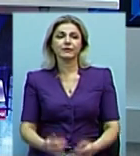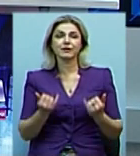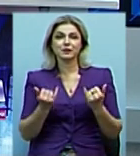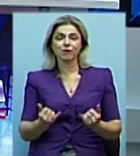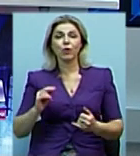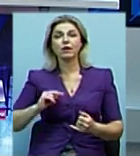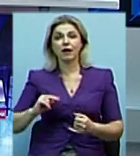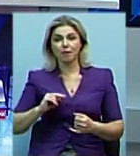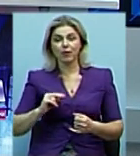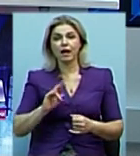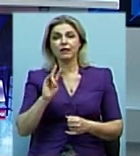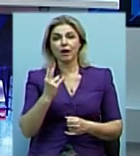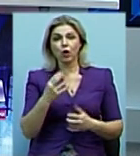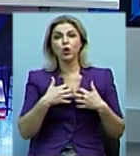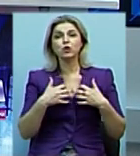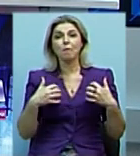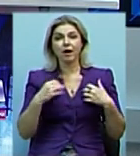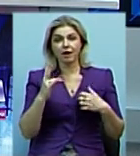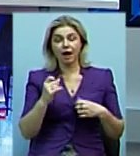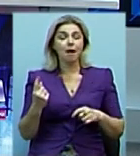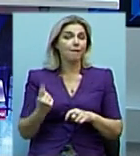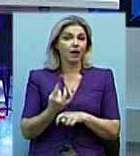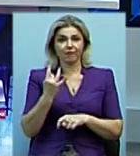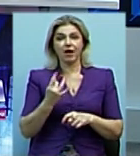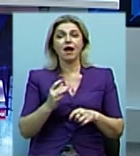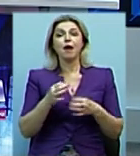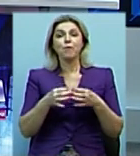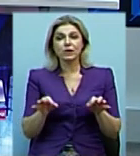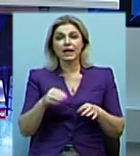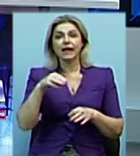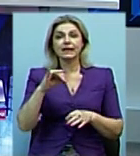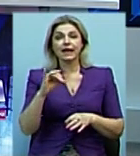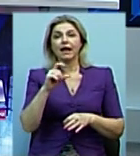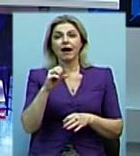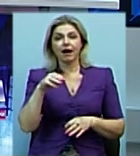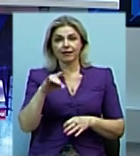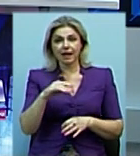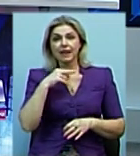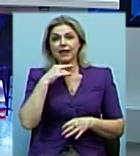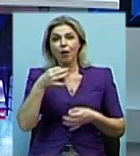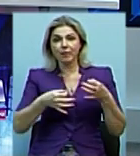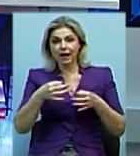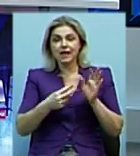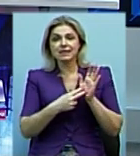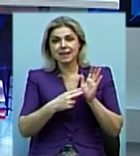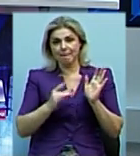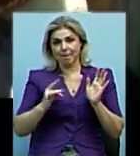Сьогодні співробітники Миколаївського зоопарку вперше випустили в Терхатах у дику природу 7 білих